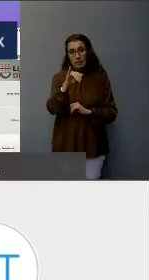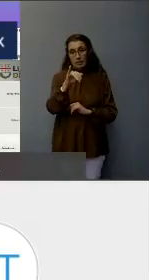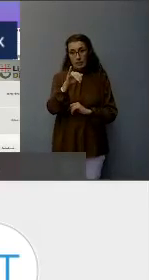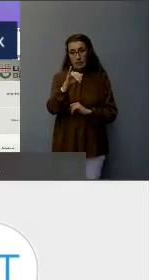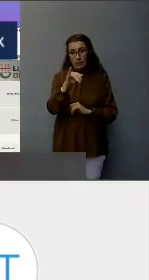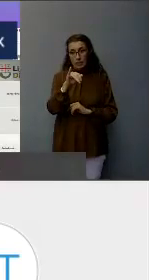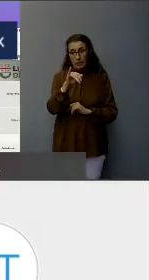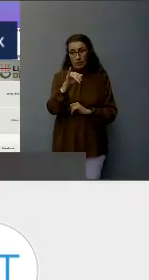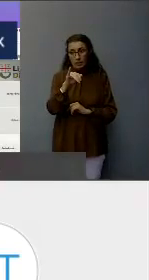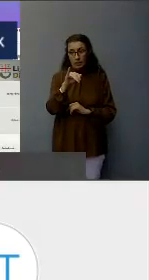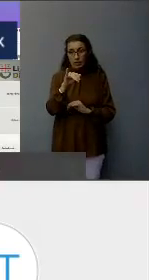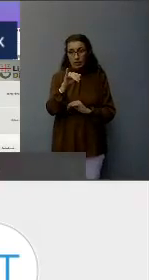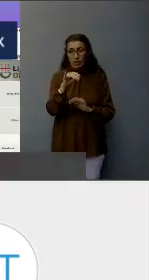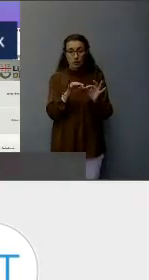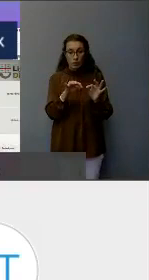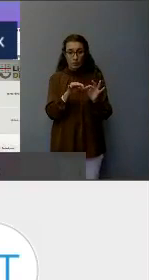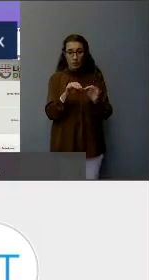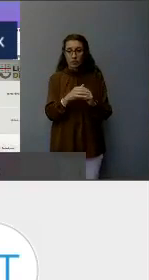garattini favorevole